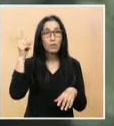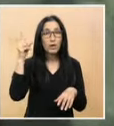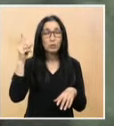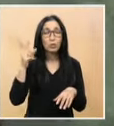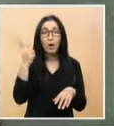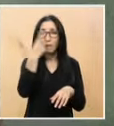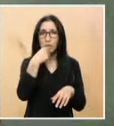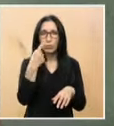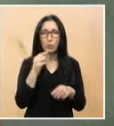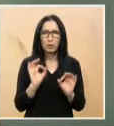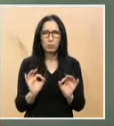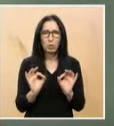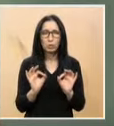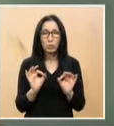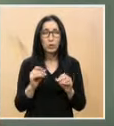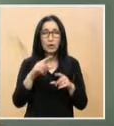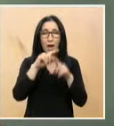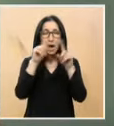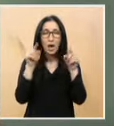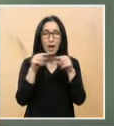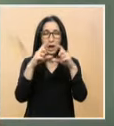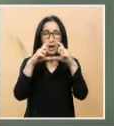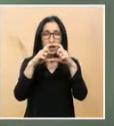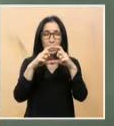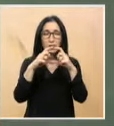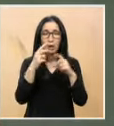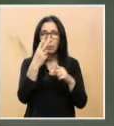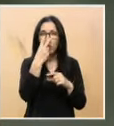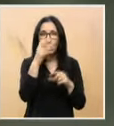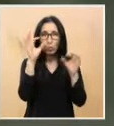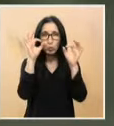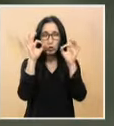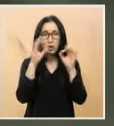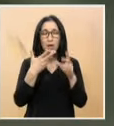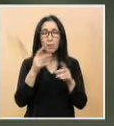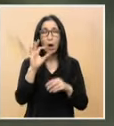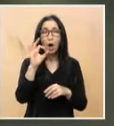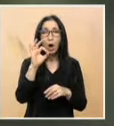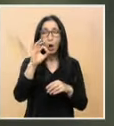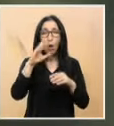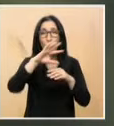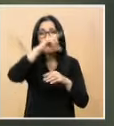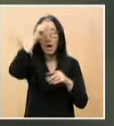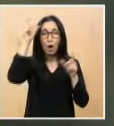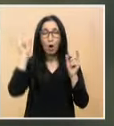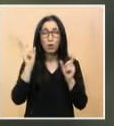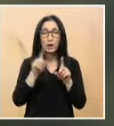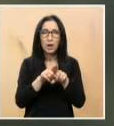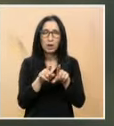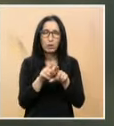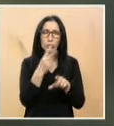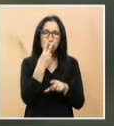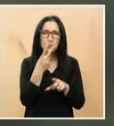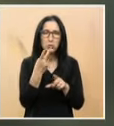защото физиономията им е много особена. Както виждате, тя е закръглена и покрай очите имат едни такива ореоли, които изглеждат